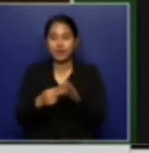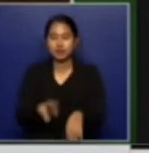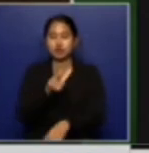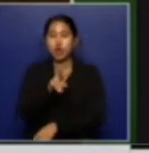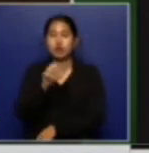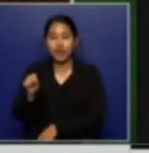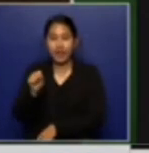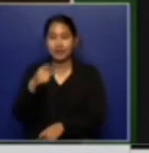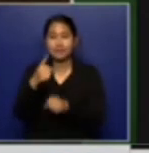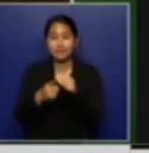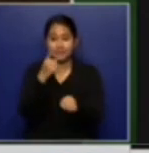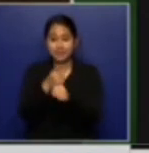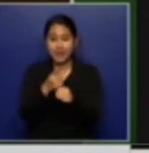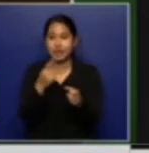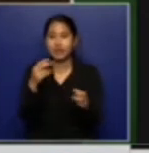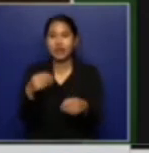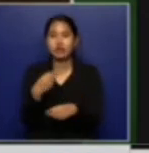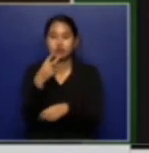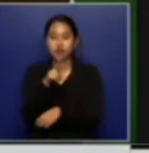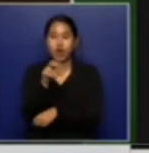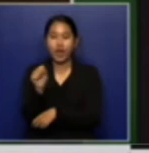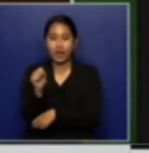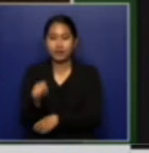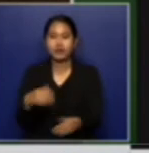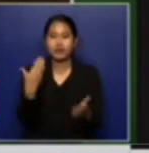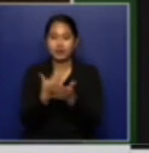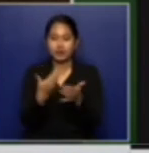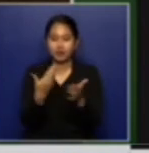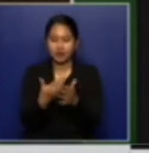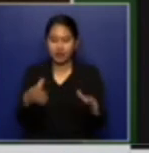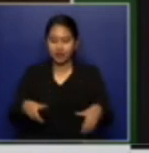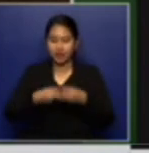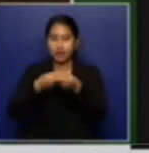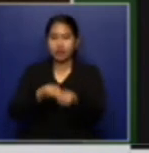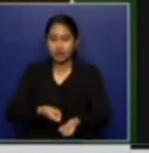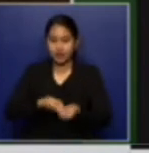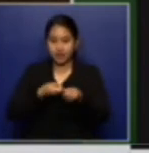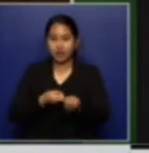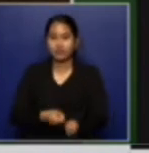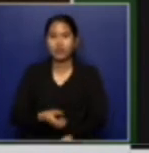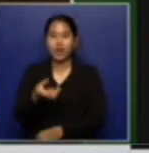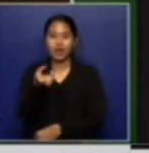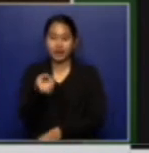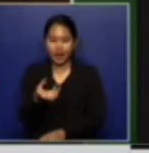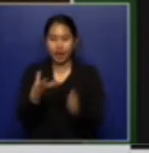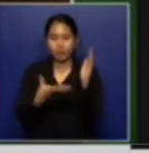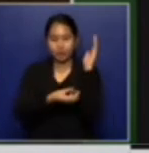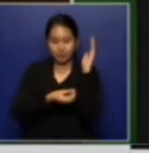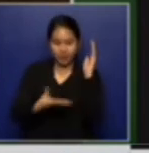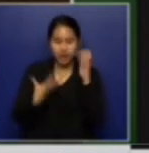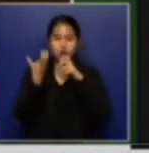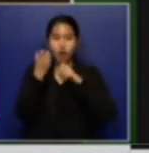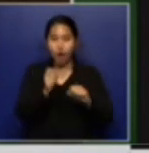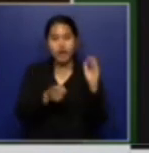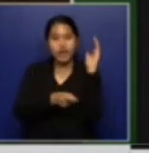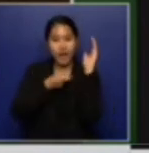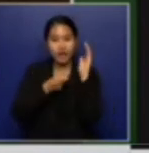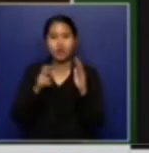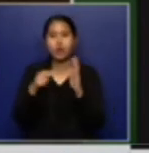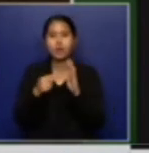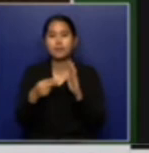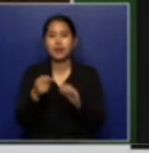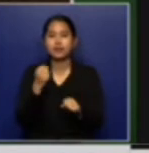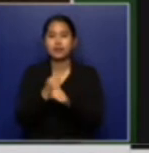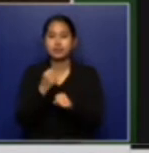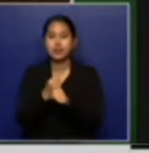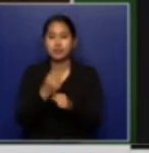15,000ตก 200,000รายได้จากเกษตรกรรมข้าวมันน้อยยางมีราคาอย่างต่ำก็มีรายได้ไม่ต่